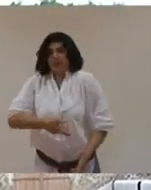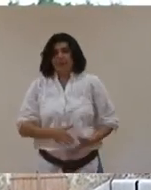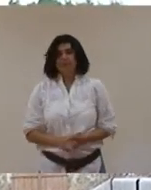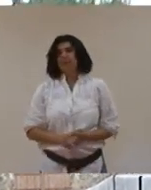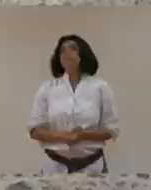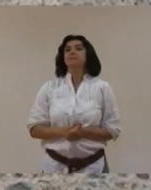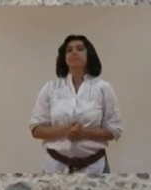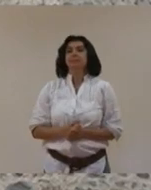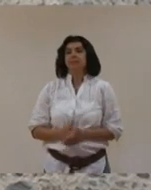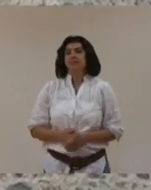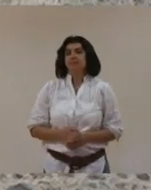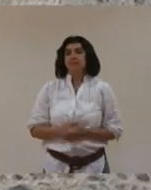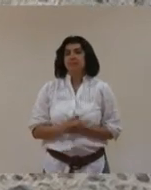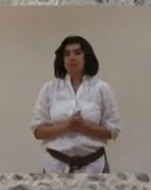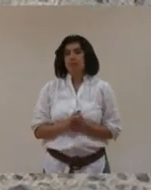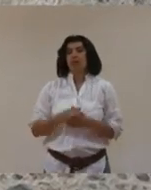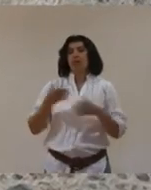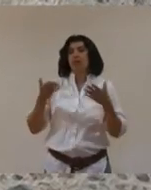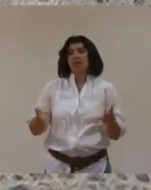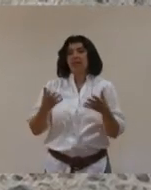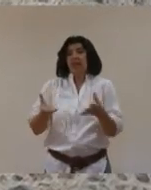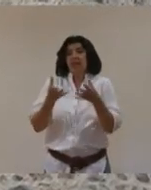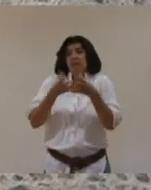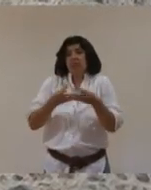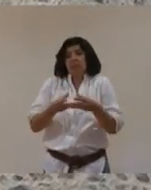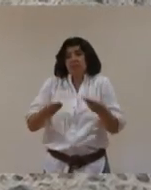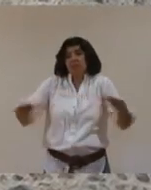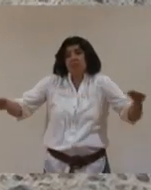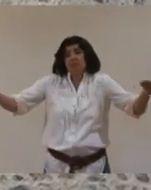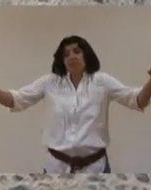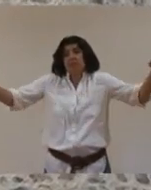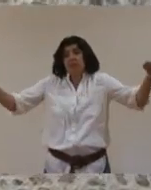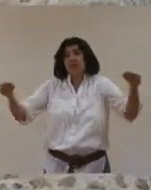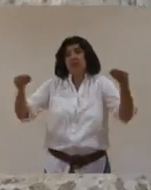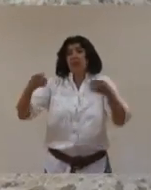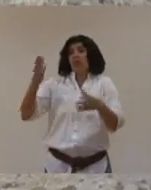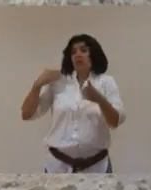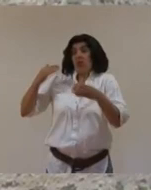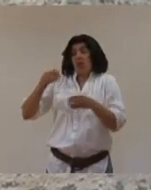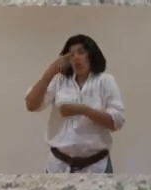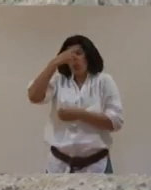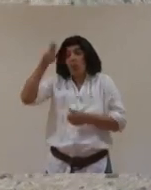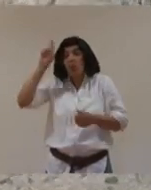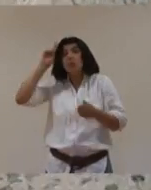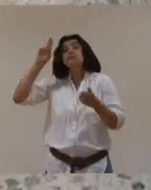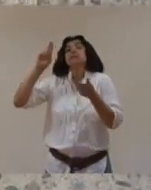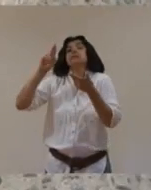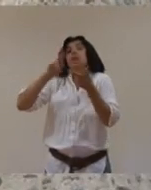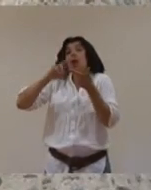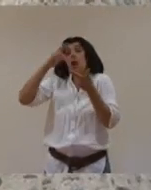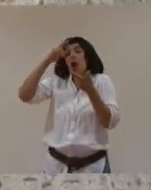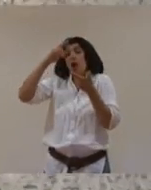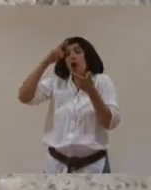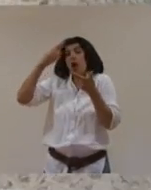permettant d'assurer la protection de cette entrée. Le pont-levis à flèches disparaîtra en 1796 lors d'un siège entre